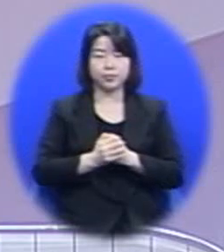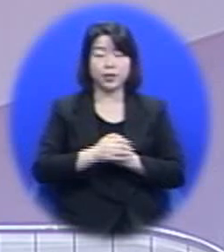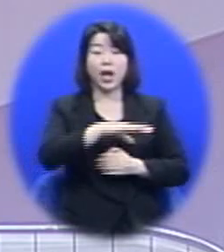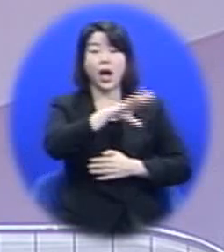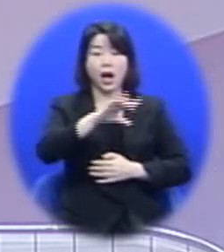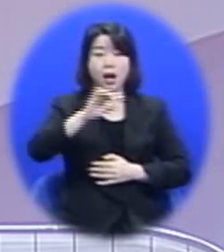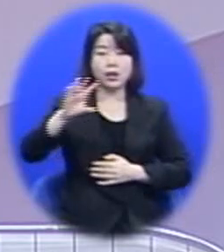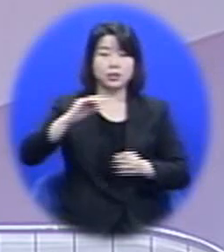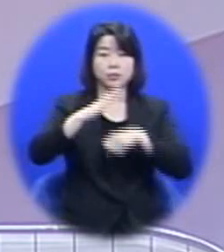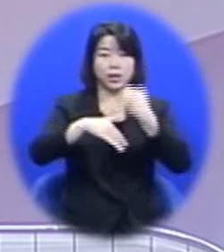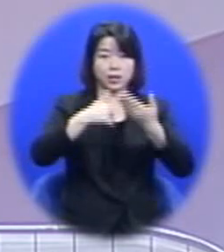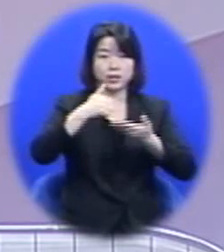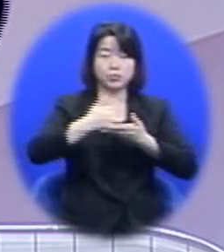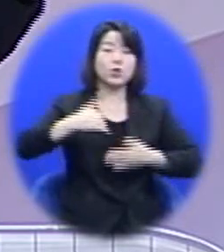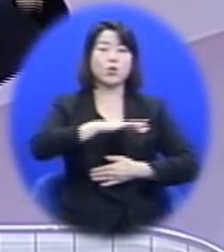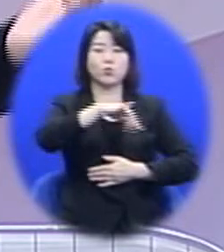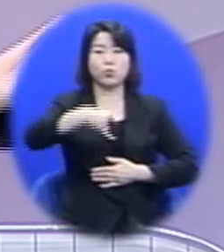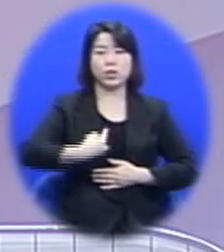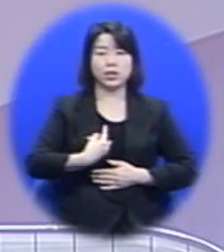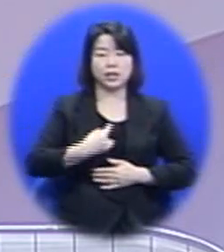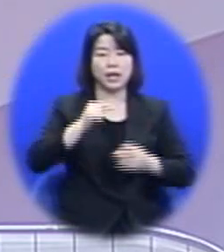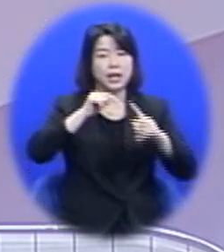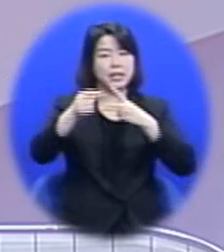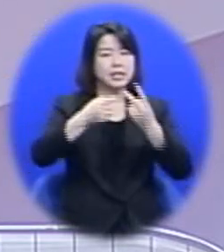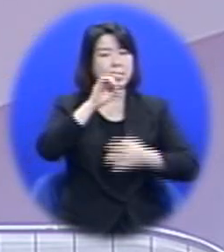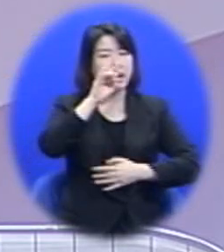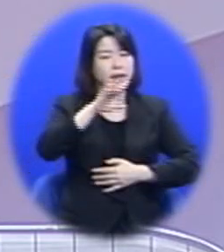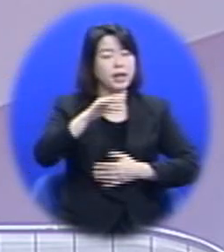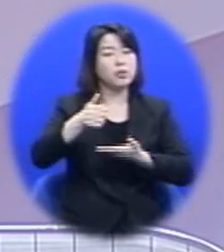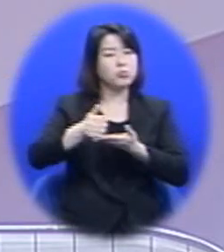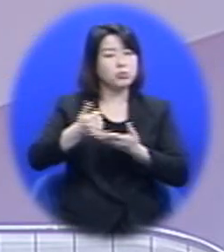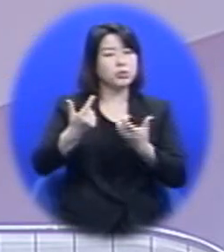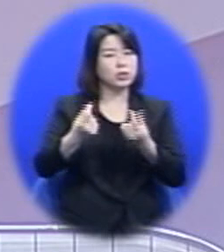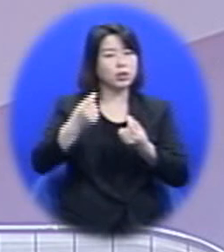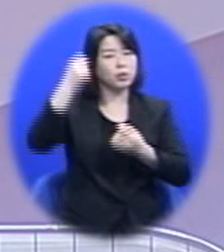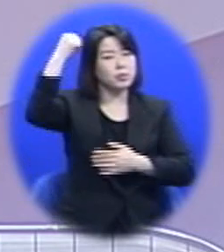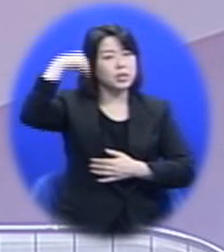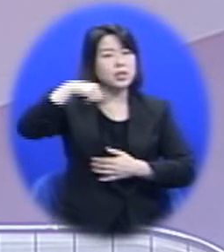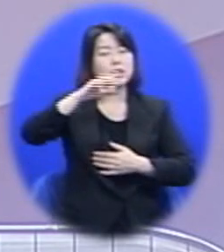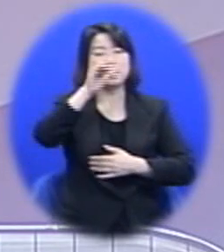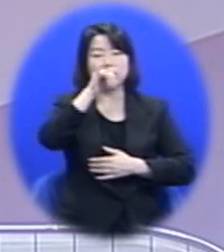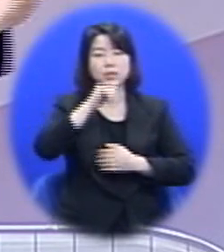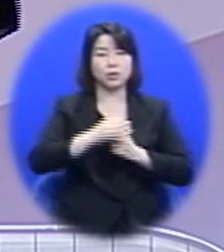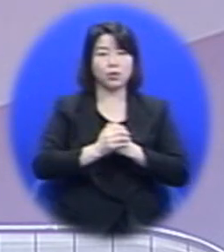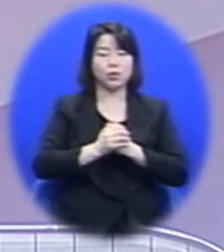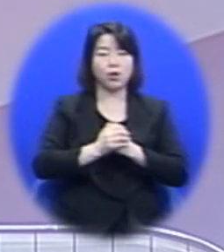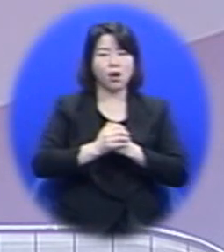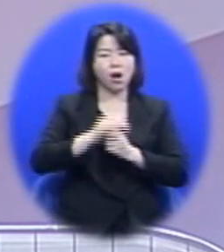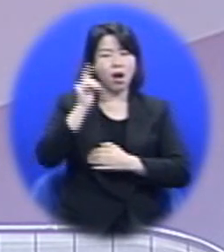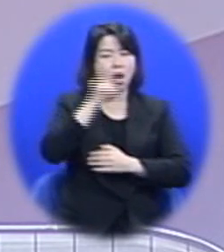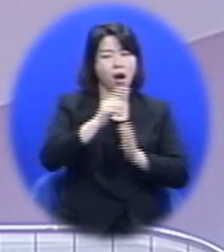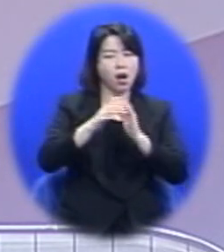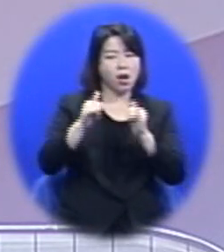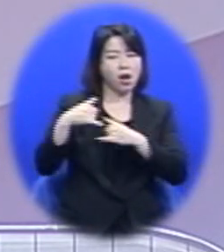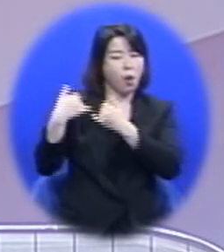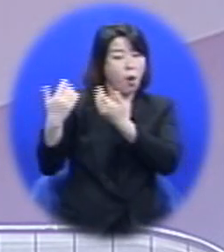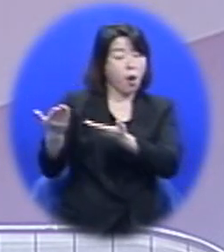때때로 하나님은 우리에게 진짜 이해가 안 되시는 분처럼 느껴질 수 있습니다. 어떻게 악한 자는 그대로 내버려